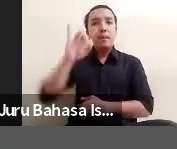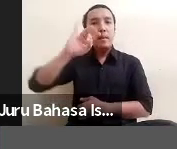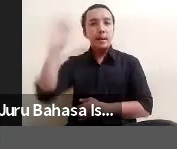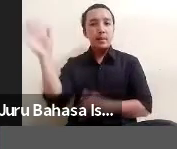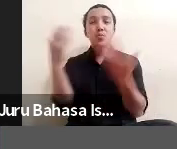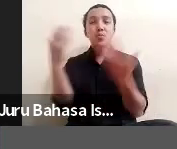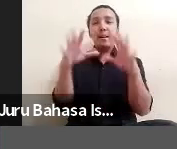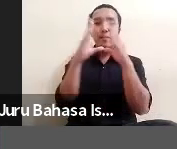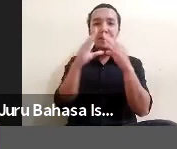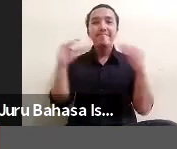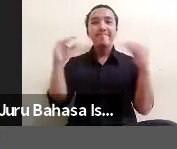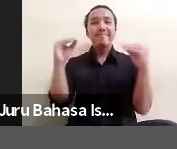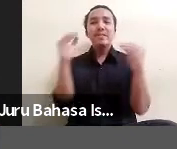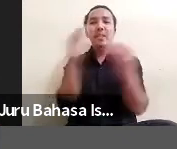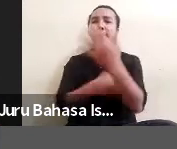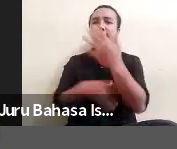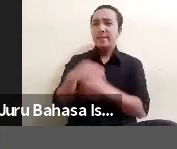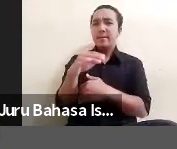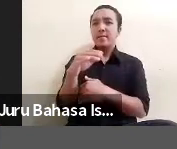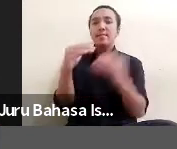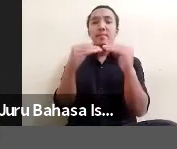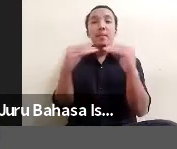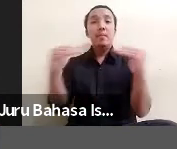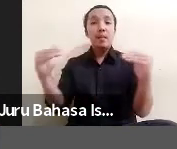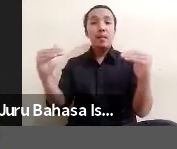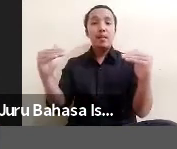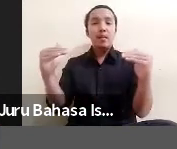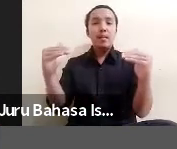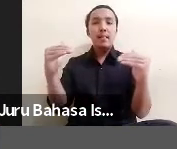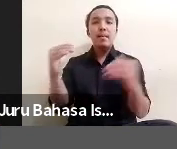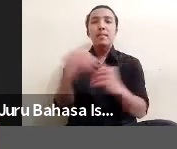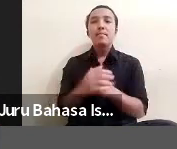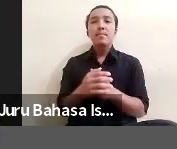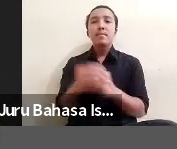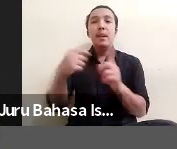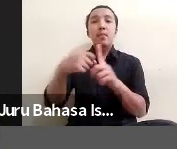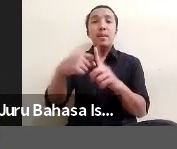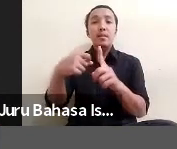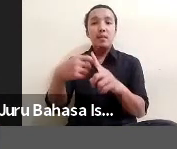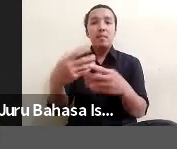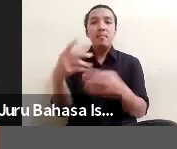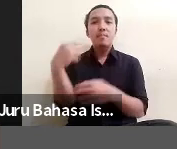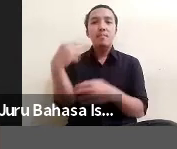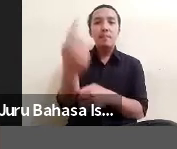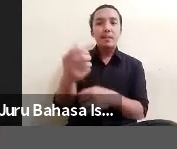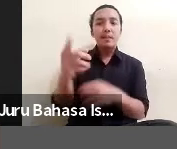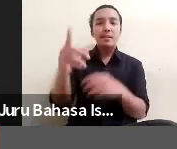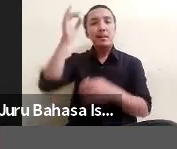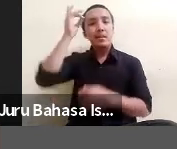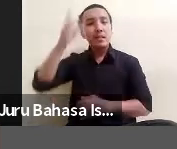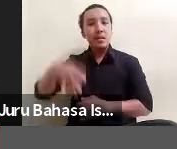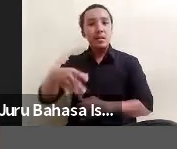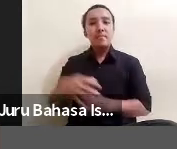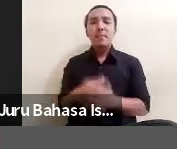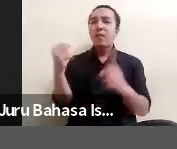dari level kabupaten sampai level desa. Advokasi ini kita lakukan tidak serta-merta dengan mudah